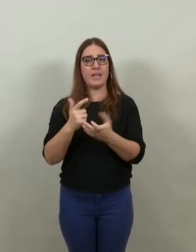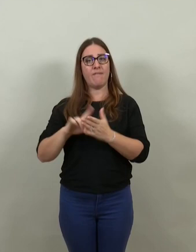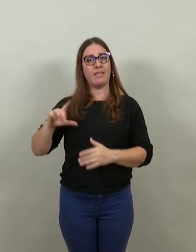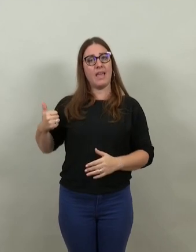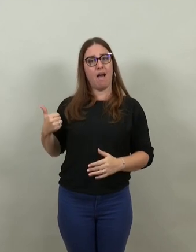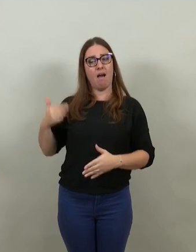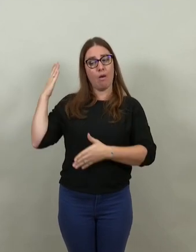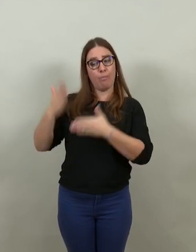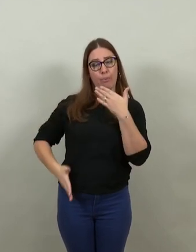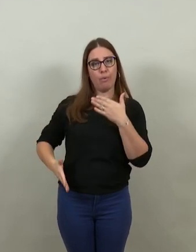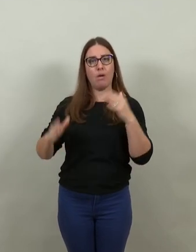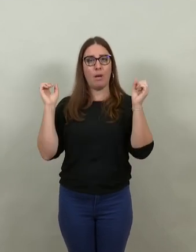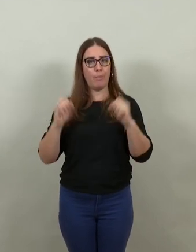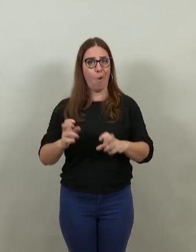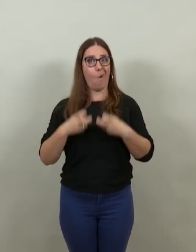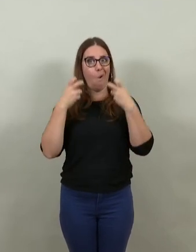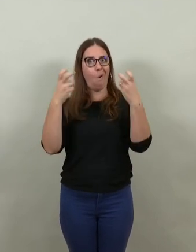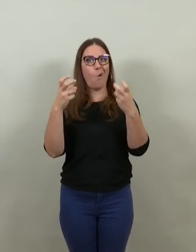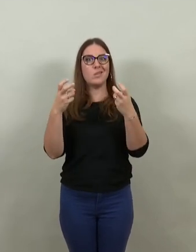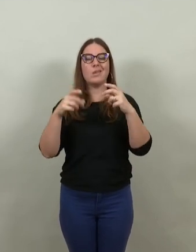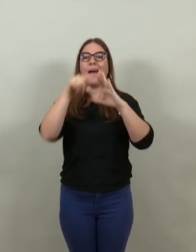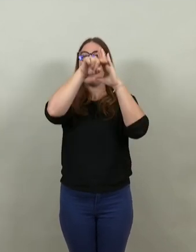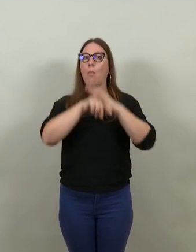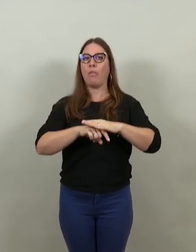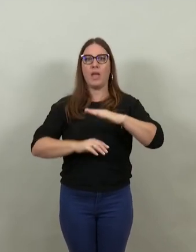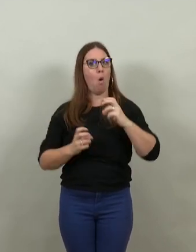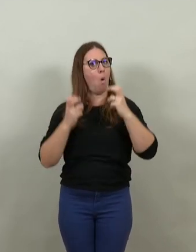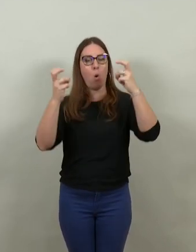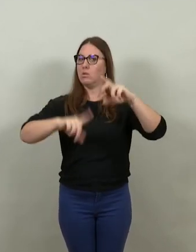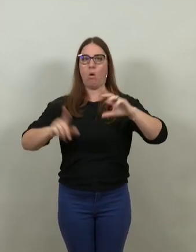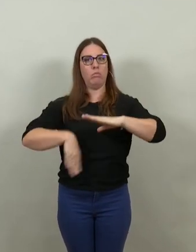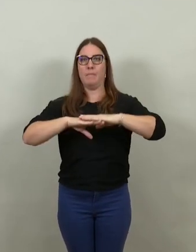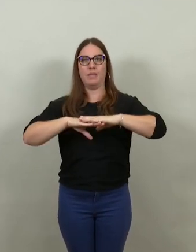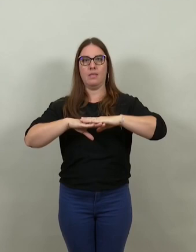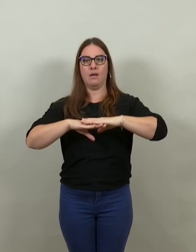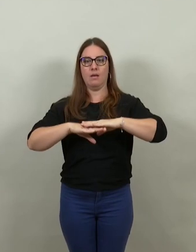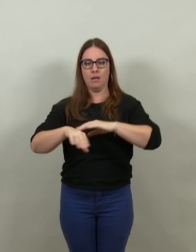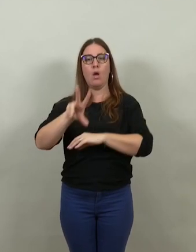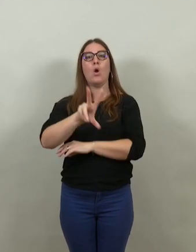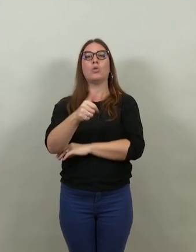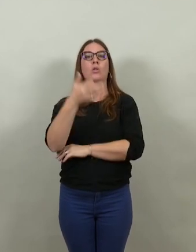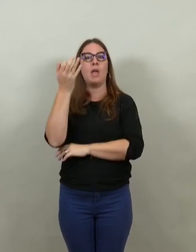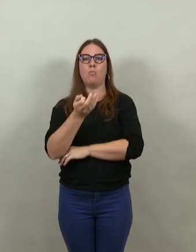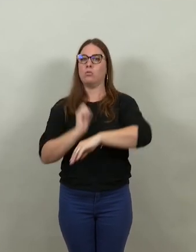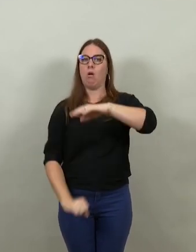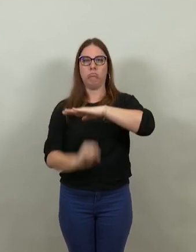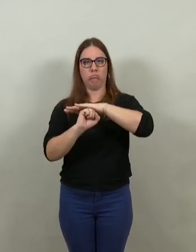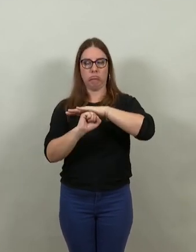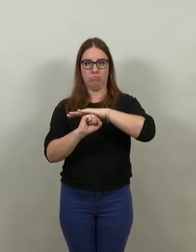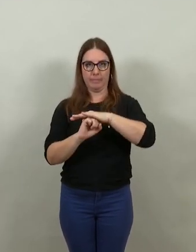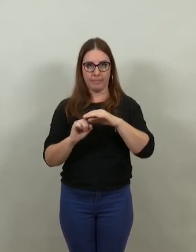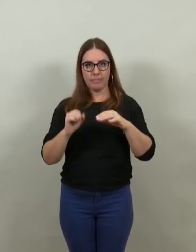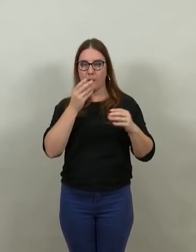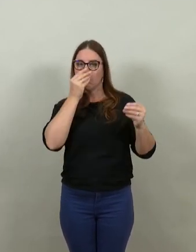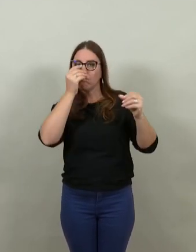permis de limiter donc la hausse des tarif réglementés de l'électricité à 31 % d'après des